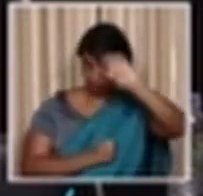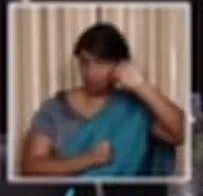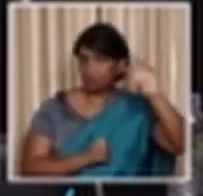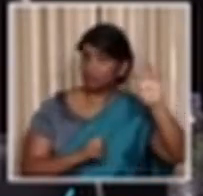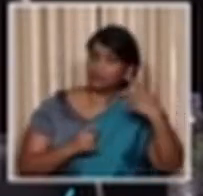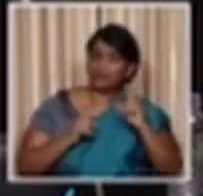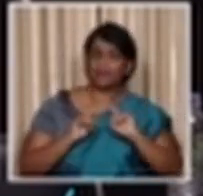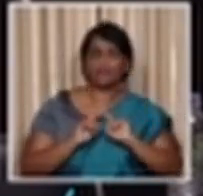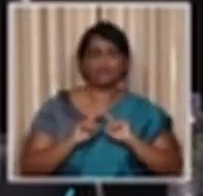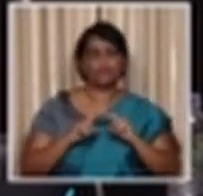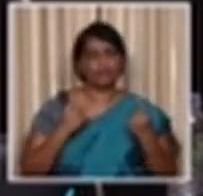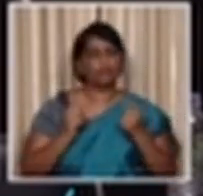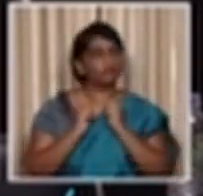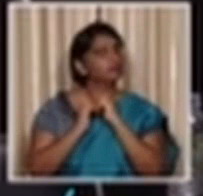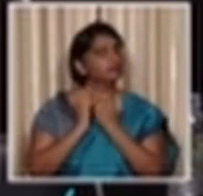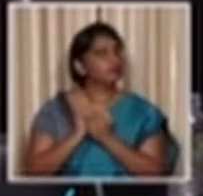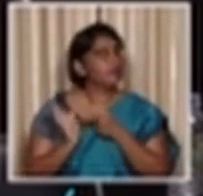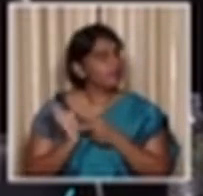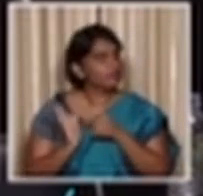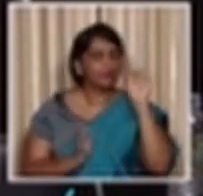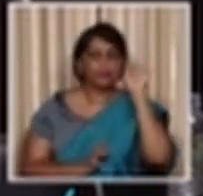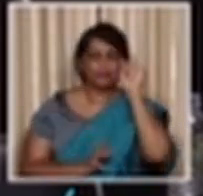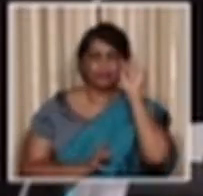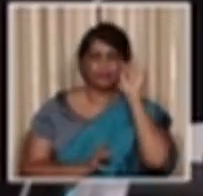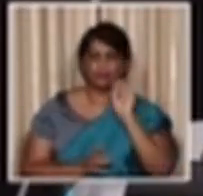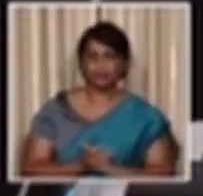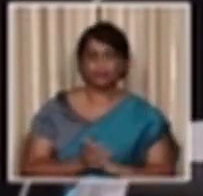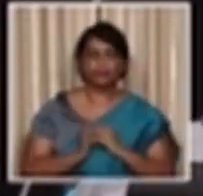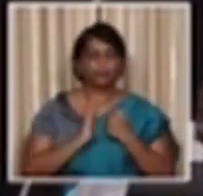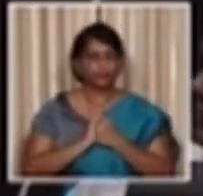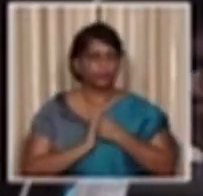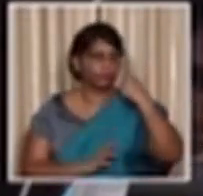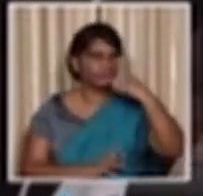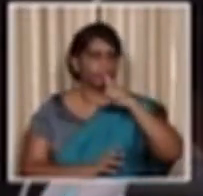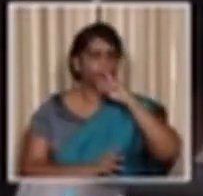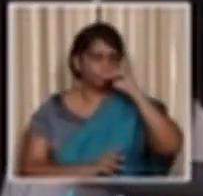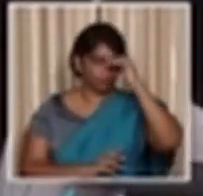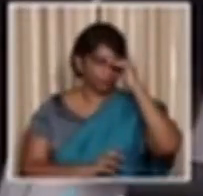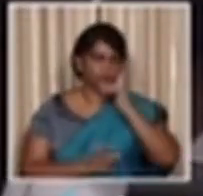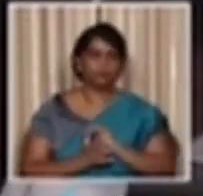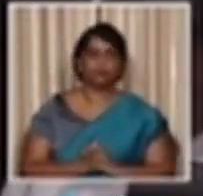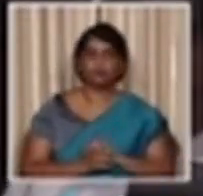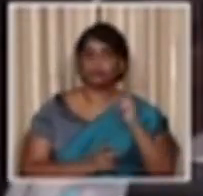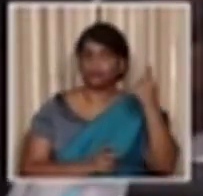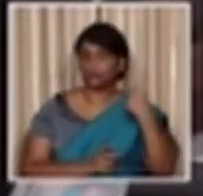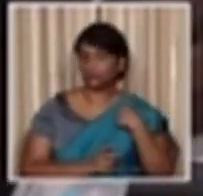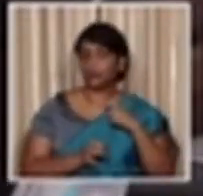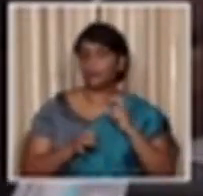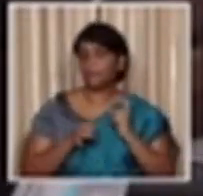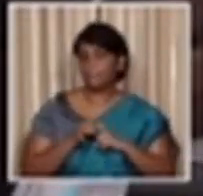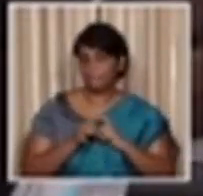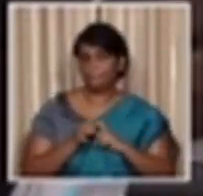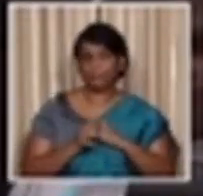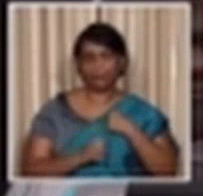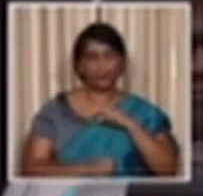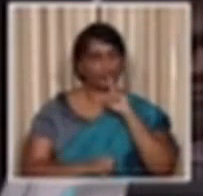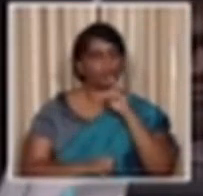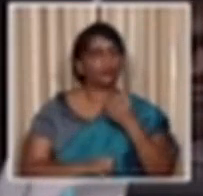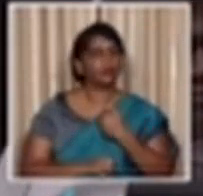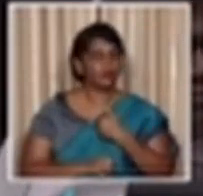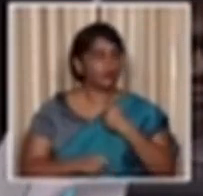වෙනත් ඔබතුමාගේ වැඩපිළිවෙළක් තියෙනවද කියලා තමයි. අරු නියෝජ්‍ය කතානායකතුමනි, එතුමා අහපු ප්‍රශ්නය පිළිබඳව කියන්න තියෙන්නේ